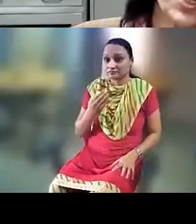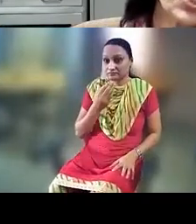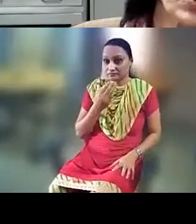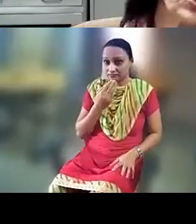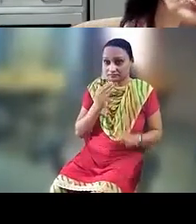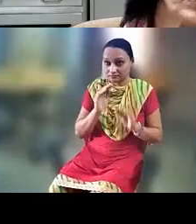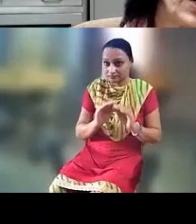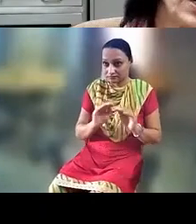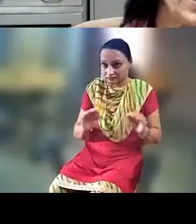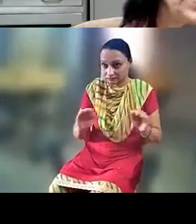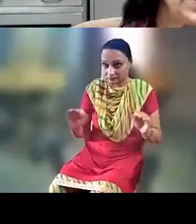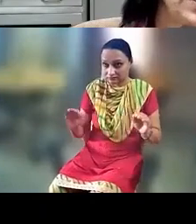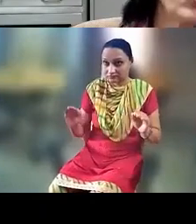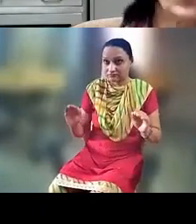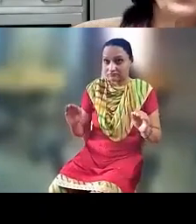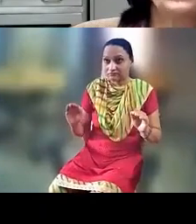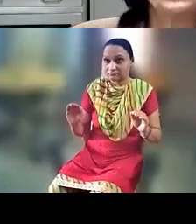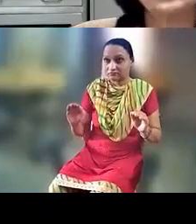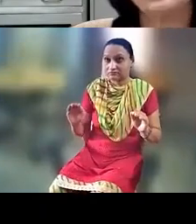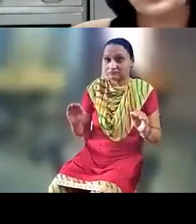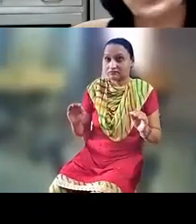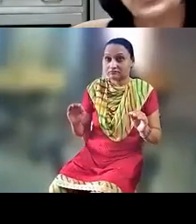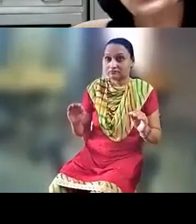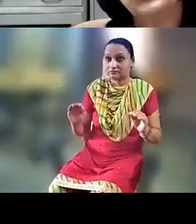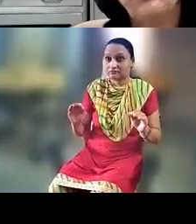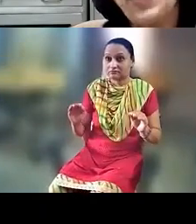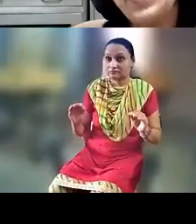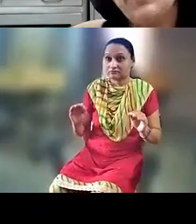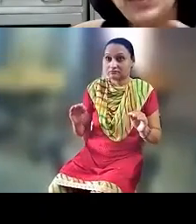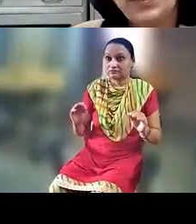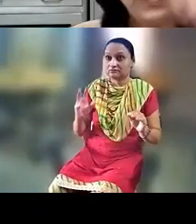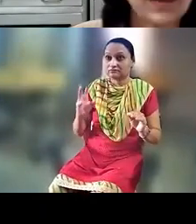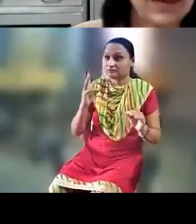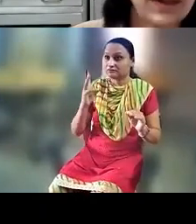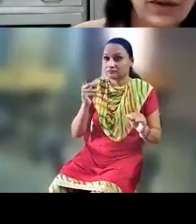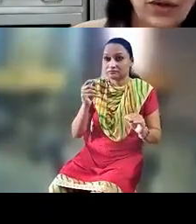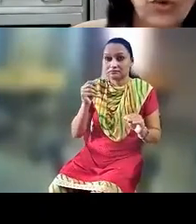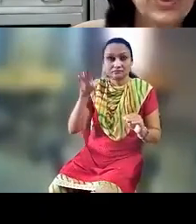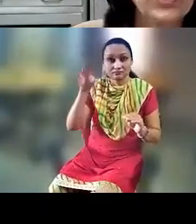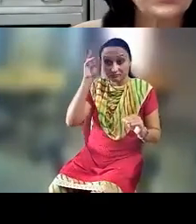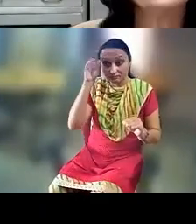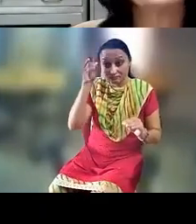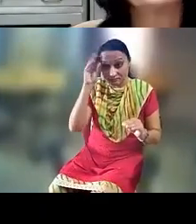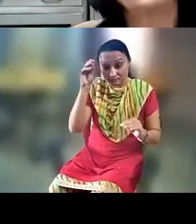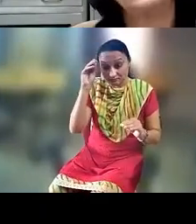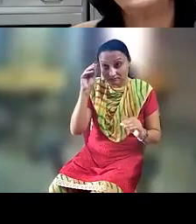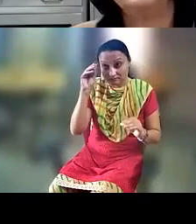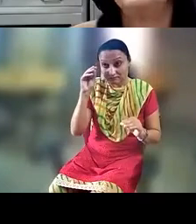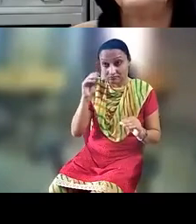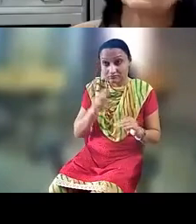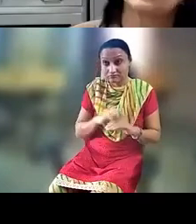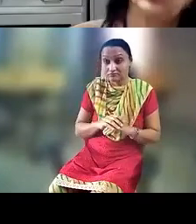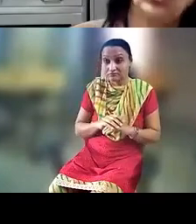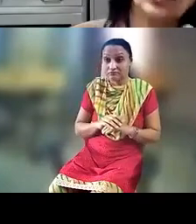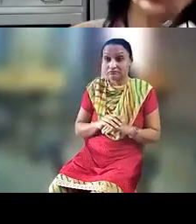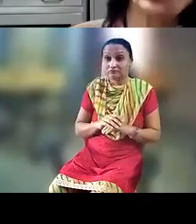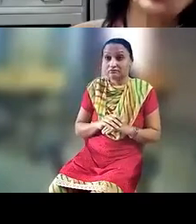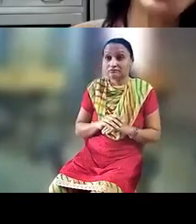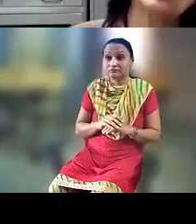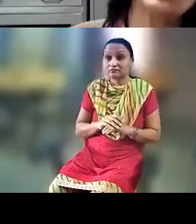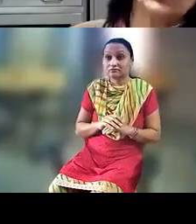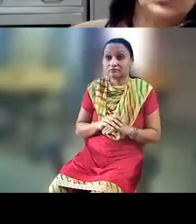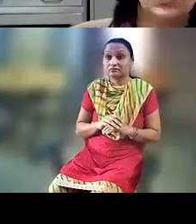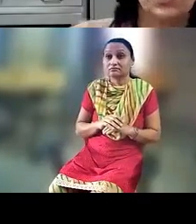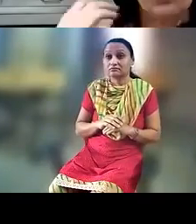चिल्ड्रन एक्सपोज टू वायलेंस एंड एक्सप्लॉयटेशन। सो पैंडेमिक के अंदर क्योंकि बहुत लोगों